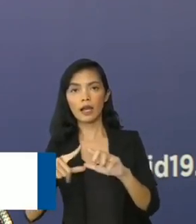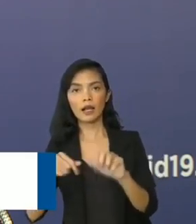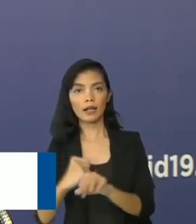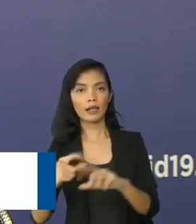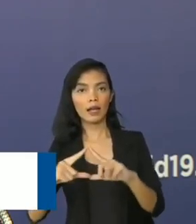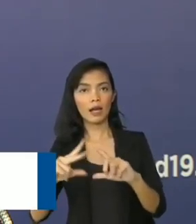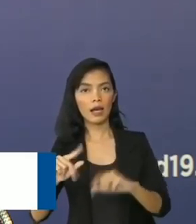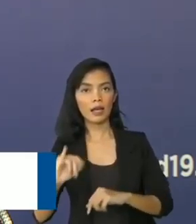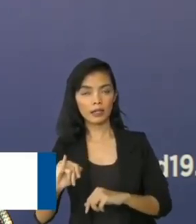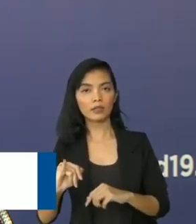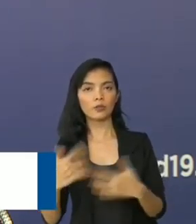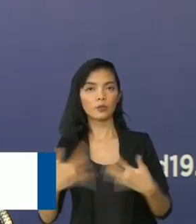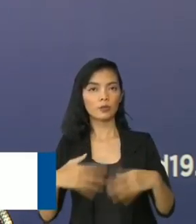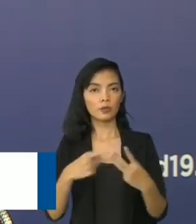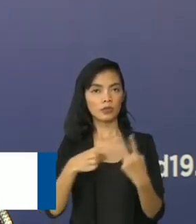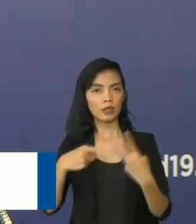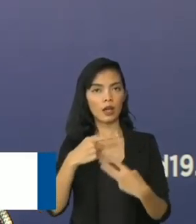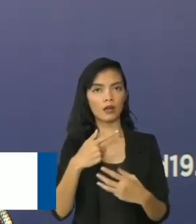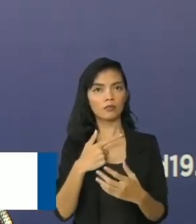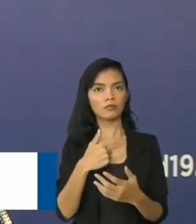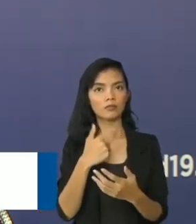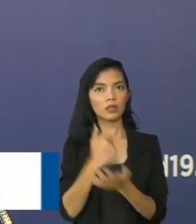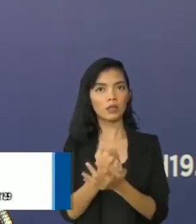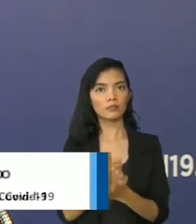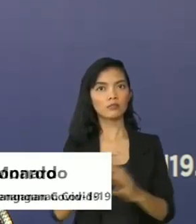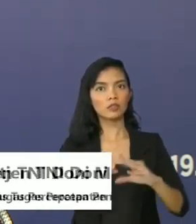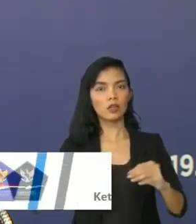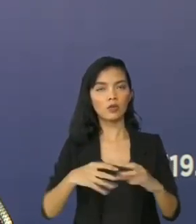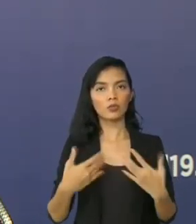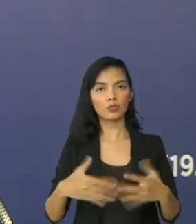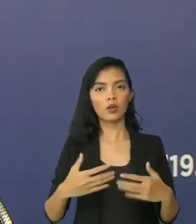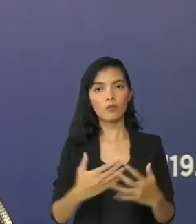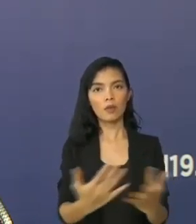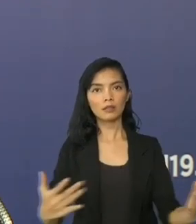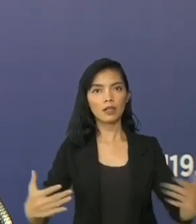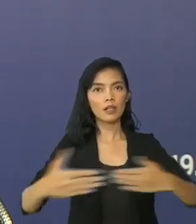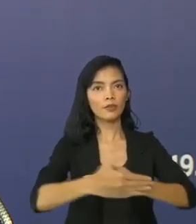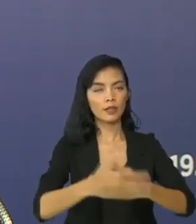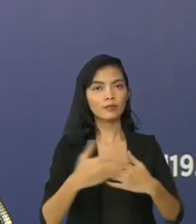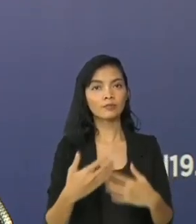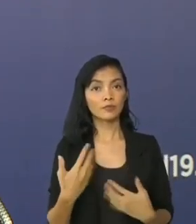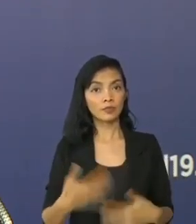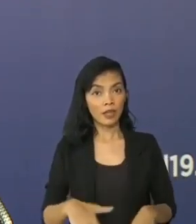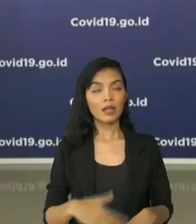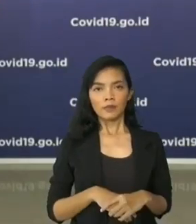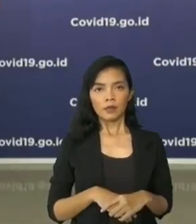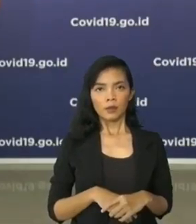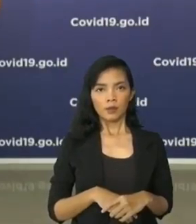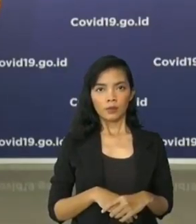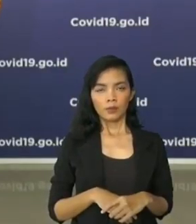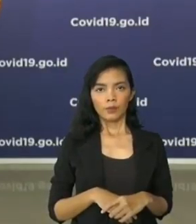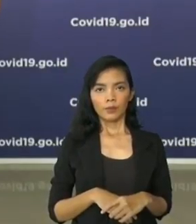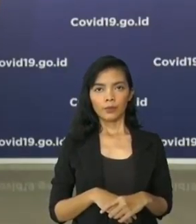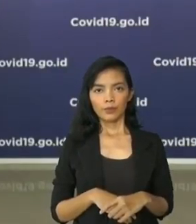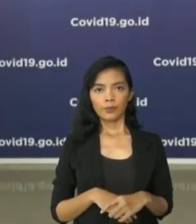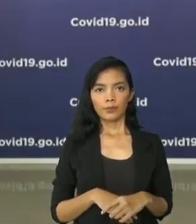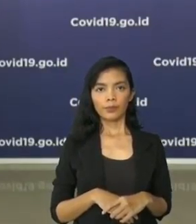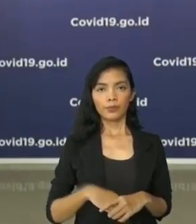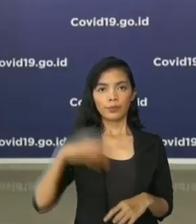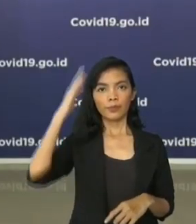melindungi warga kita semua demikian wabilahitaufik walhidayah wassalamualaikum warahmatullahi wabarakatuh assalamualaikum